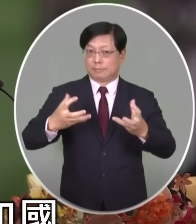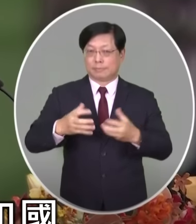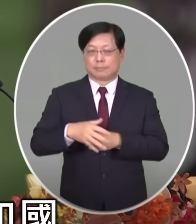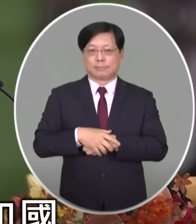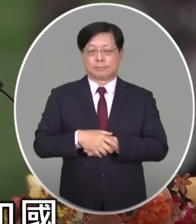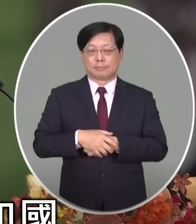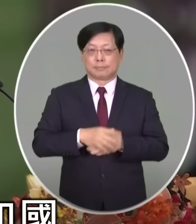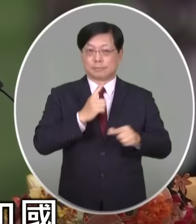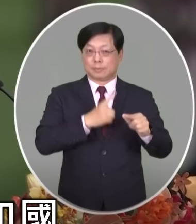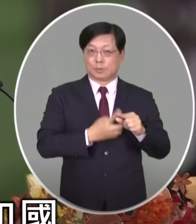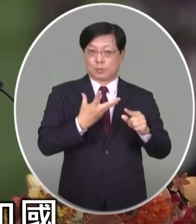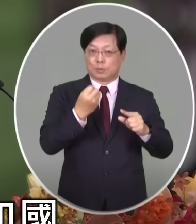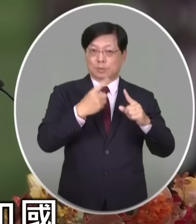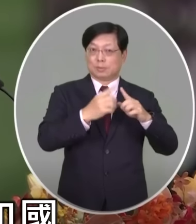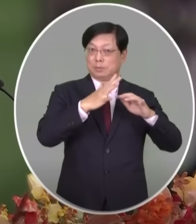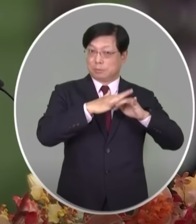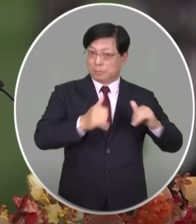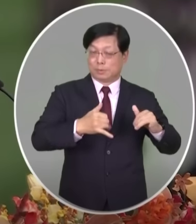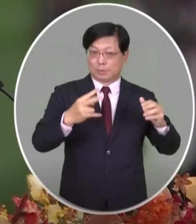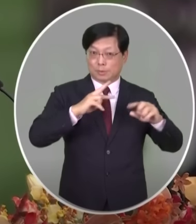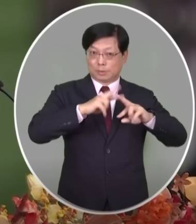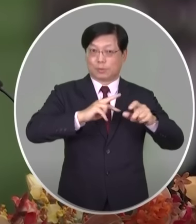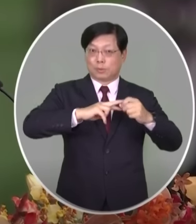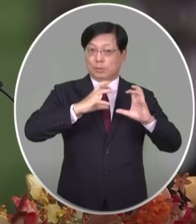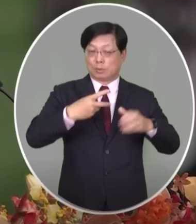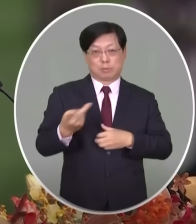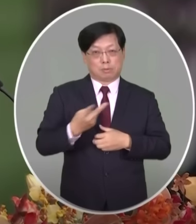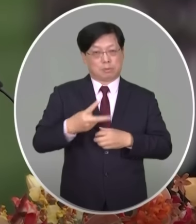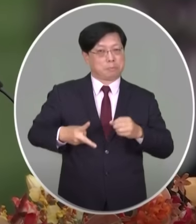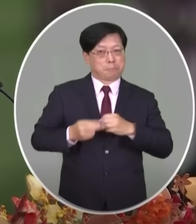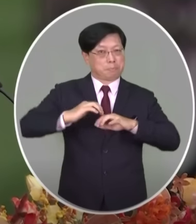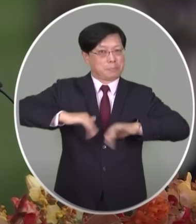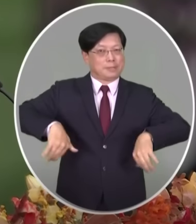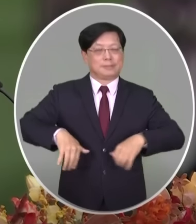与中华人民共和国互不隶属。